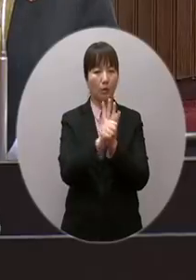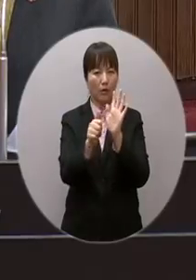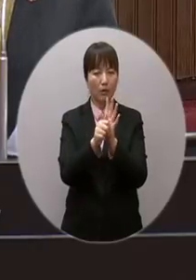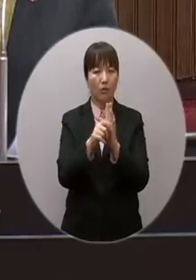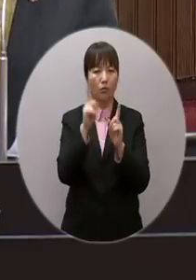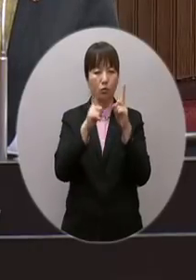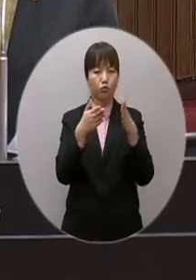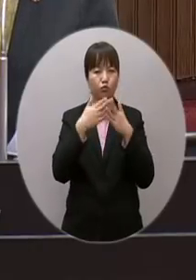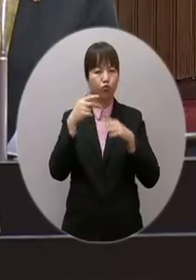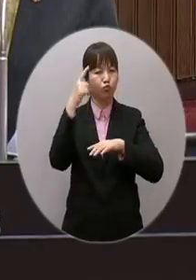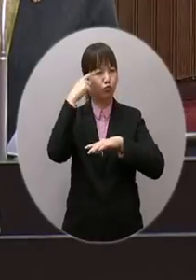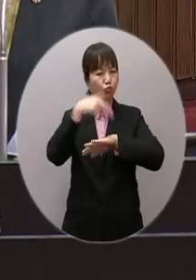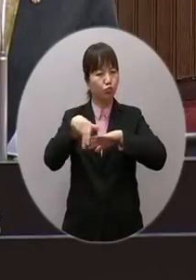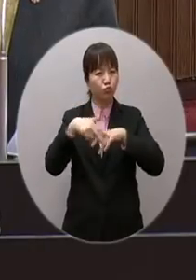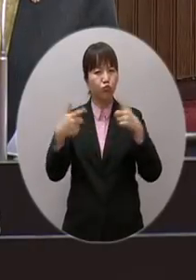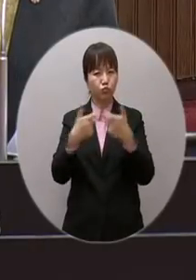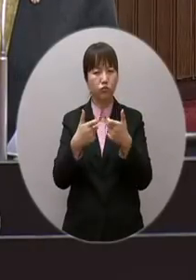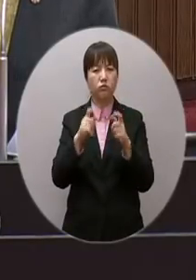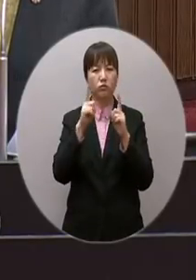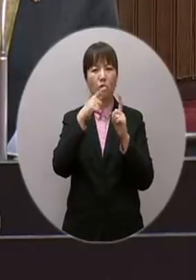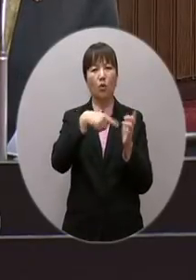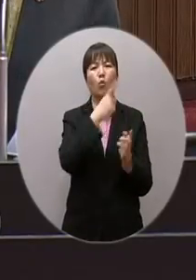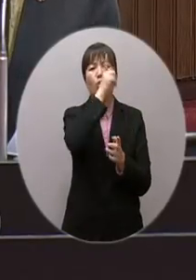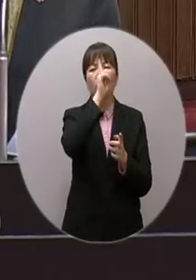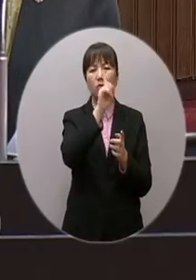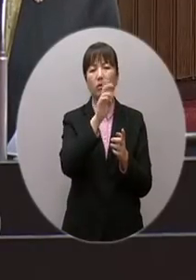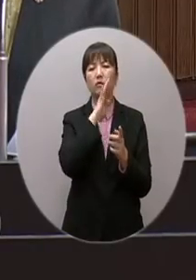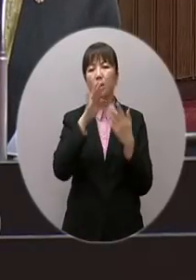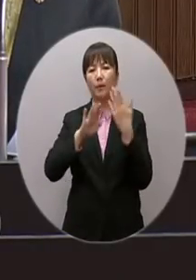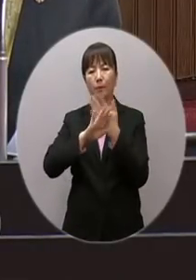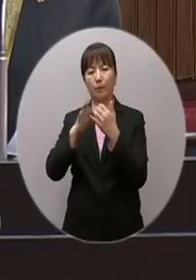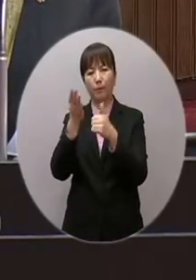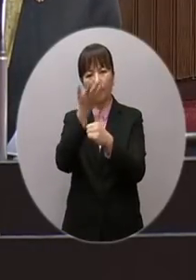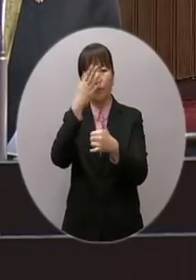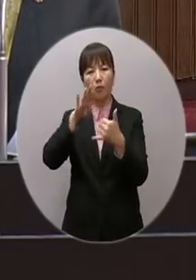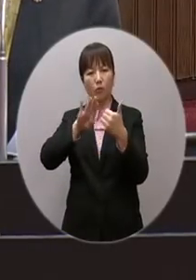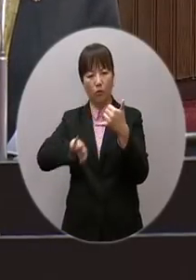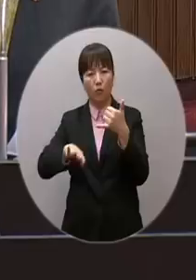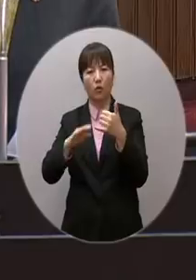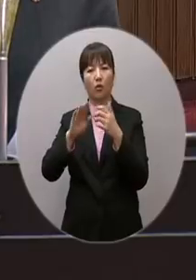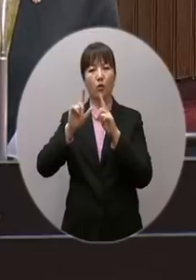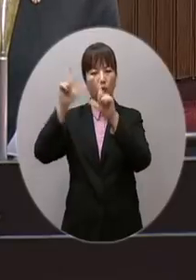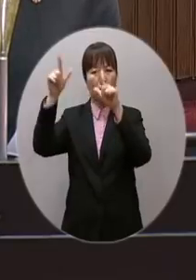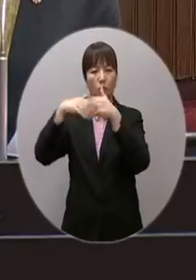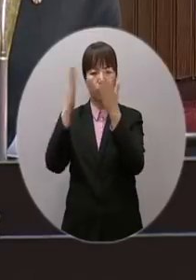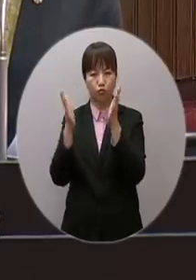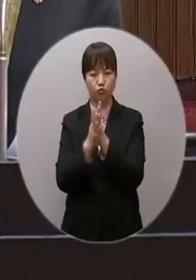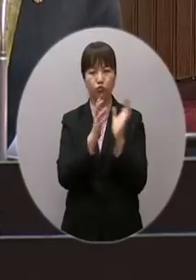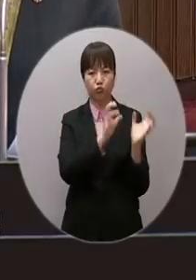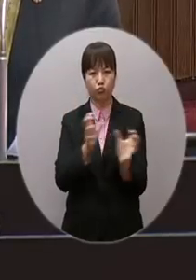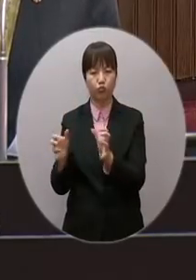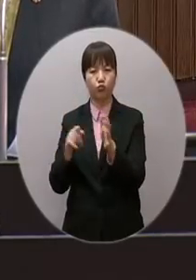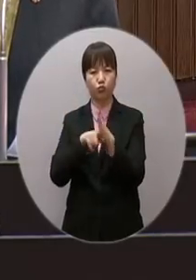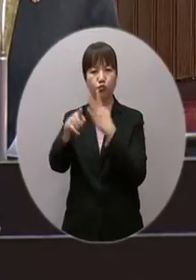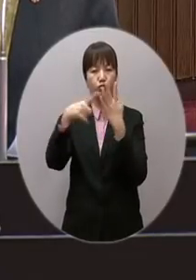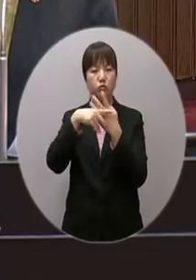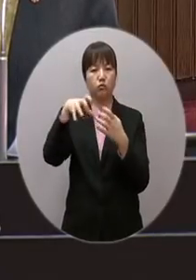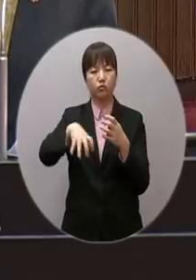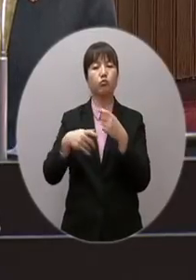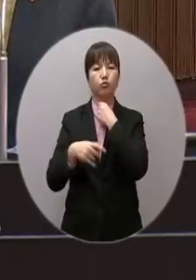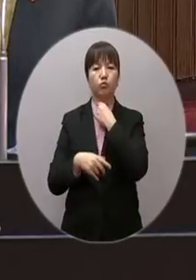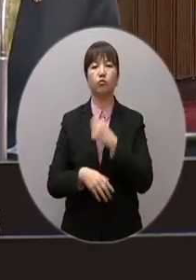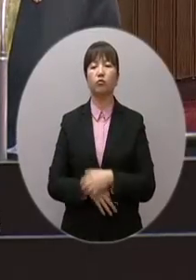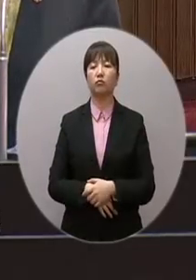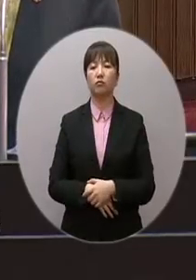一个比较好的规划，好歹不要只有草屯嘛，北南东应该至少都要有这样的专业单位啦。 跟委